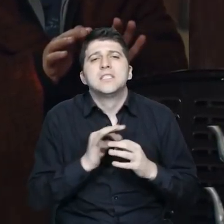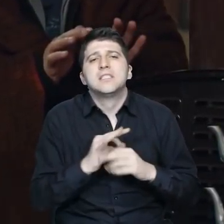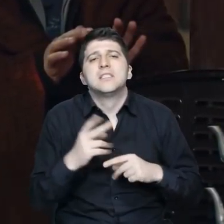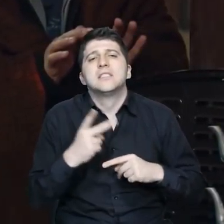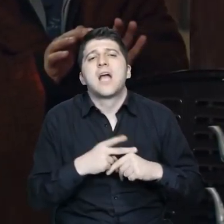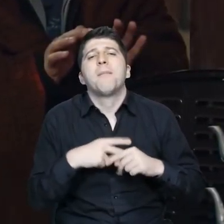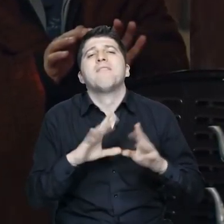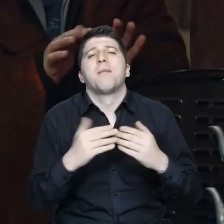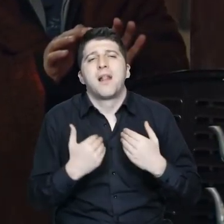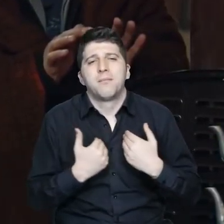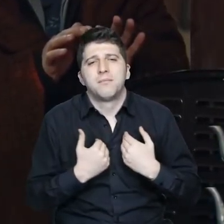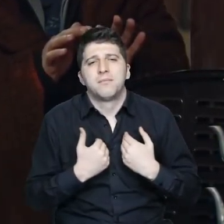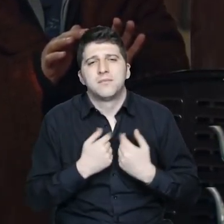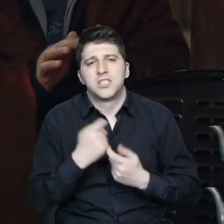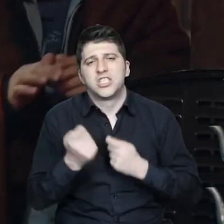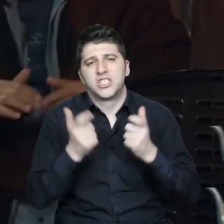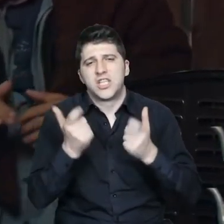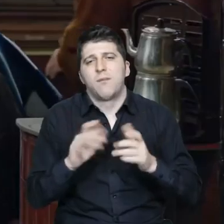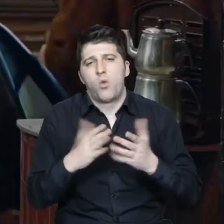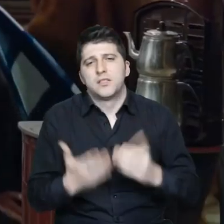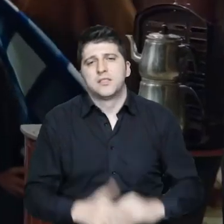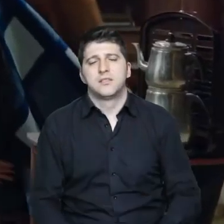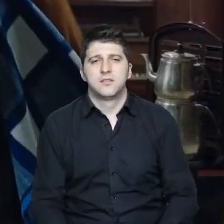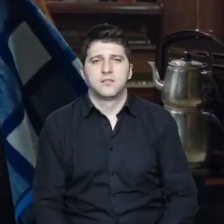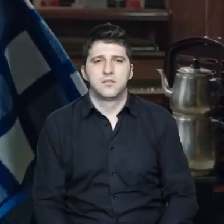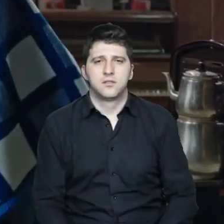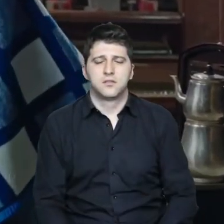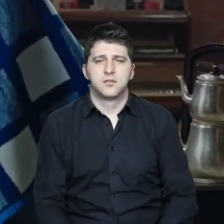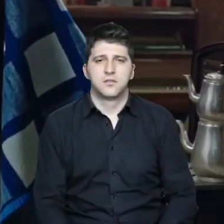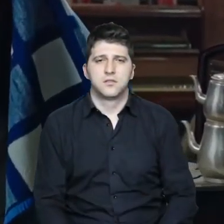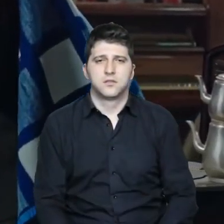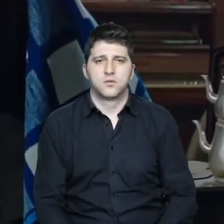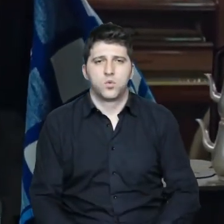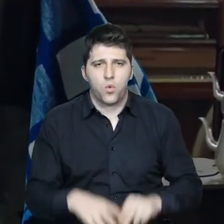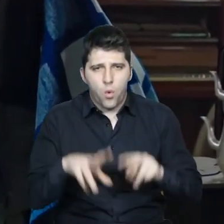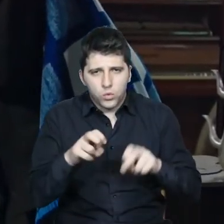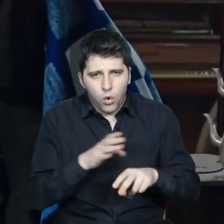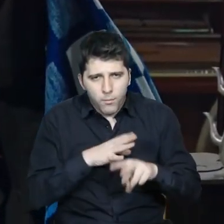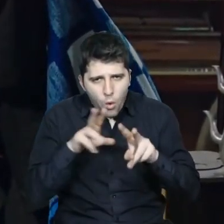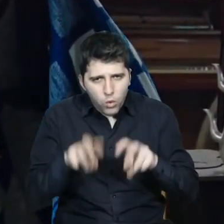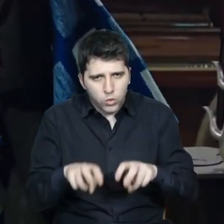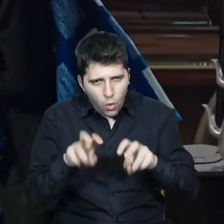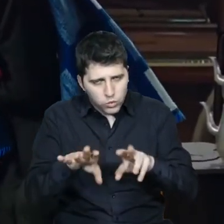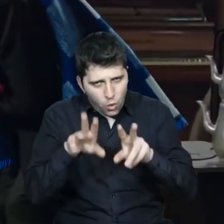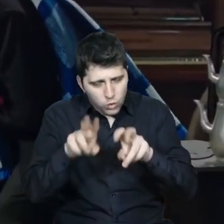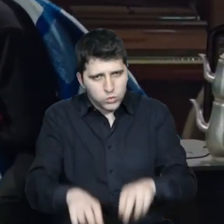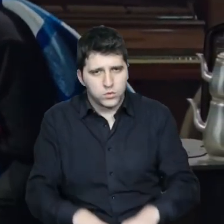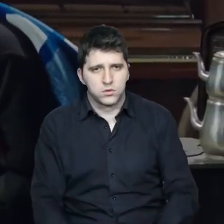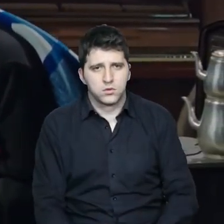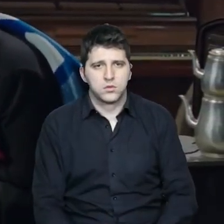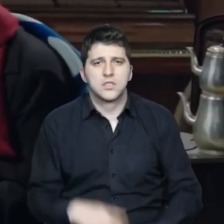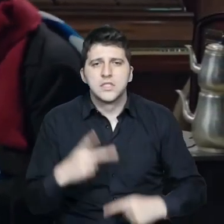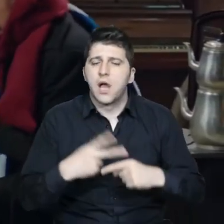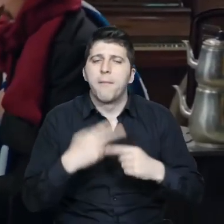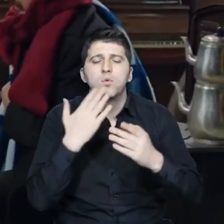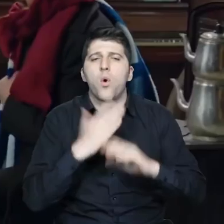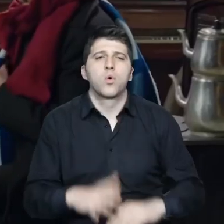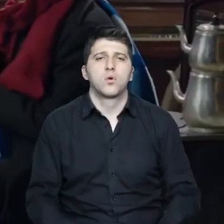zahmet vermeyelim. İş yeri sonuçta burası yani. Kalktı. Oturun oğlum, oturun. Oturun şuraya, oturun. Zahmet falan